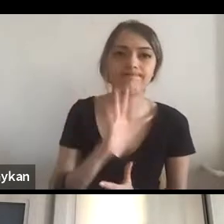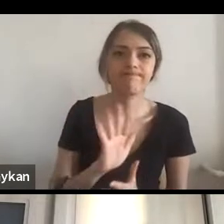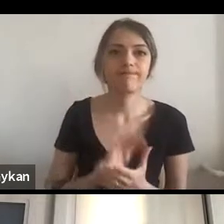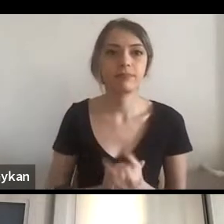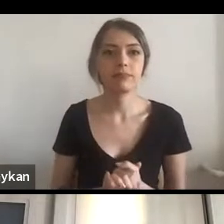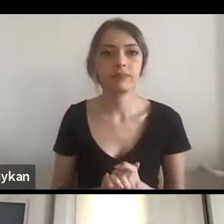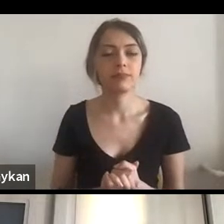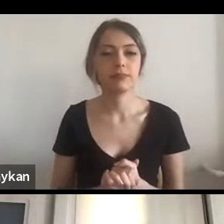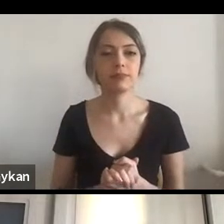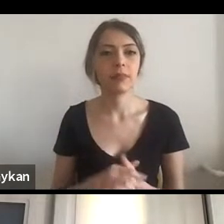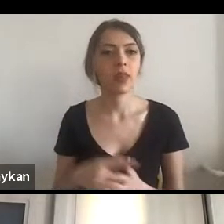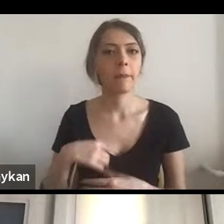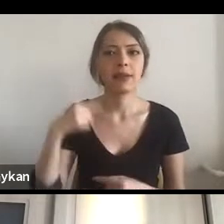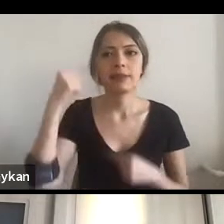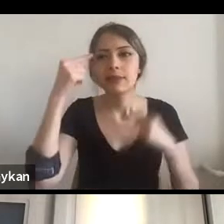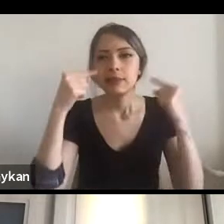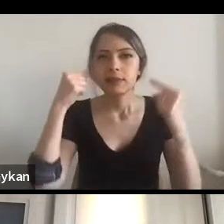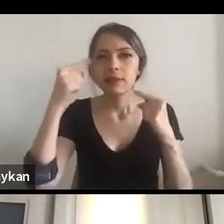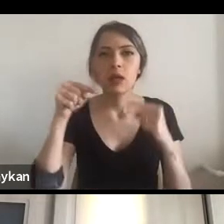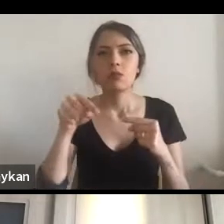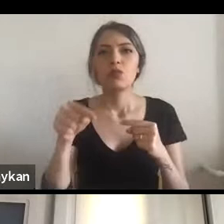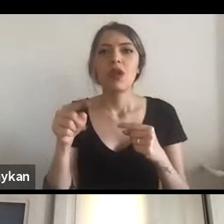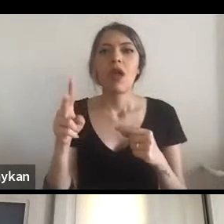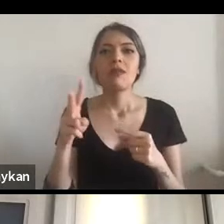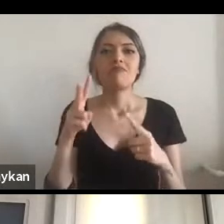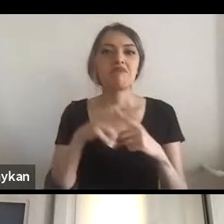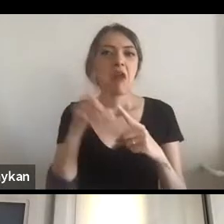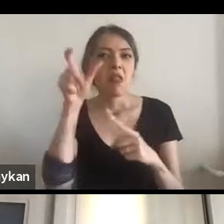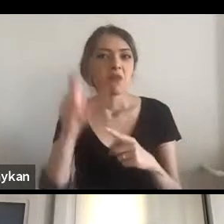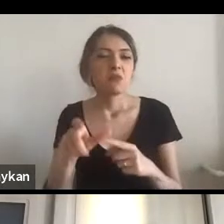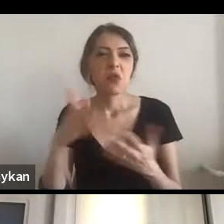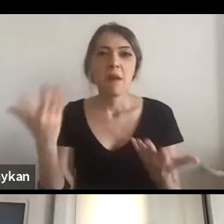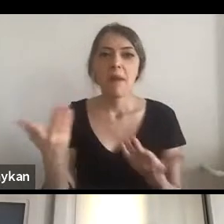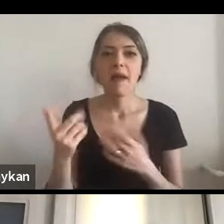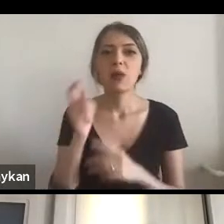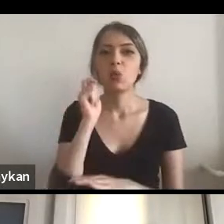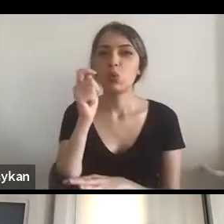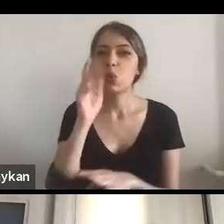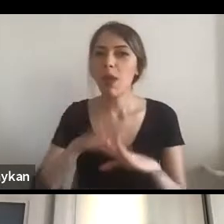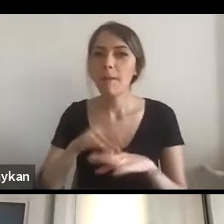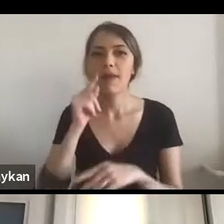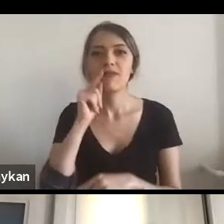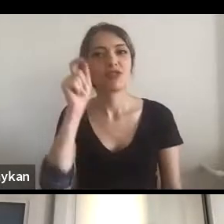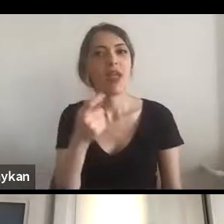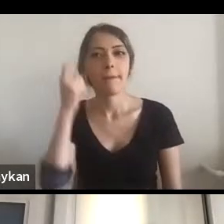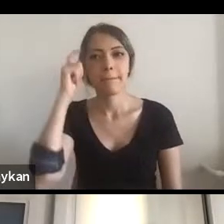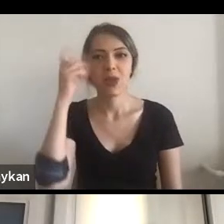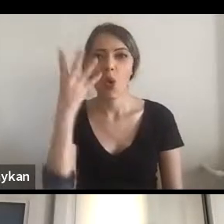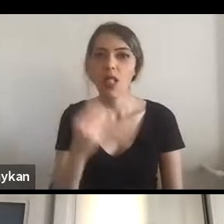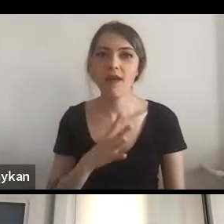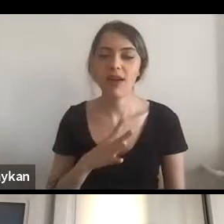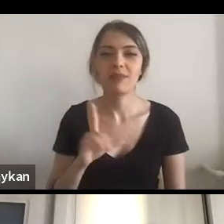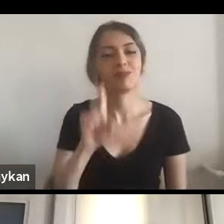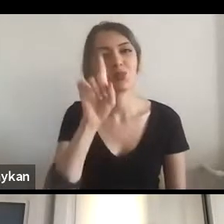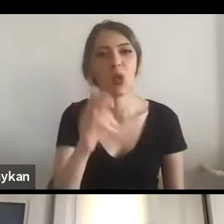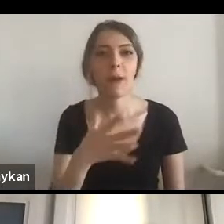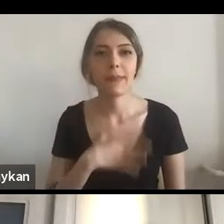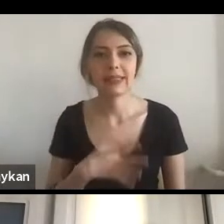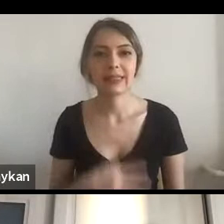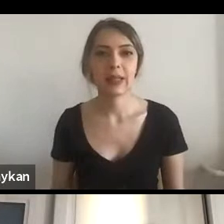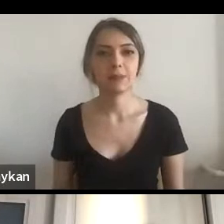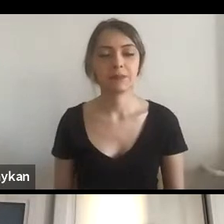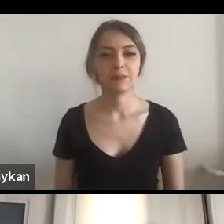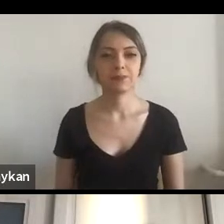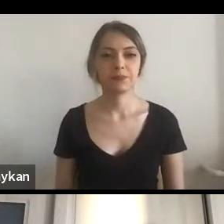Ben düşündüm ki buradaki katılımcılardan ve konuşmacılardan belki bir bilgisi olan vardır diye bir mesaj göndermek